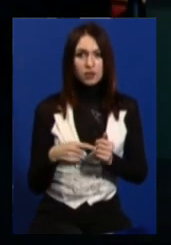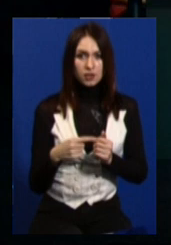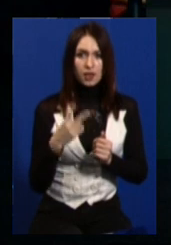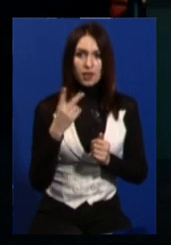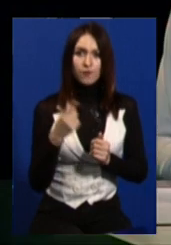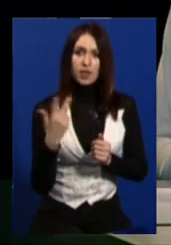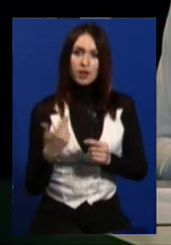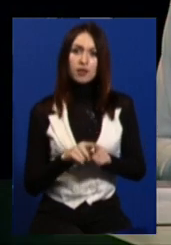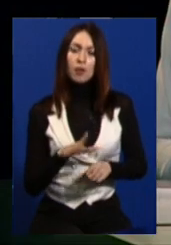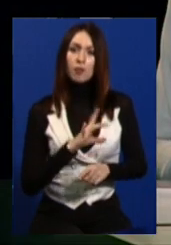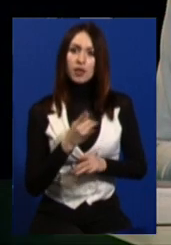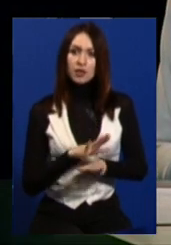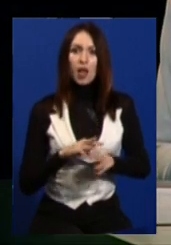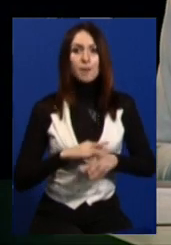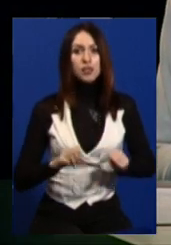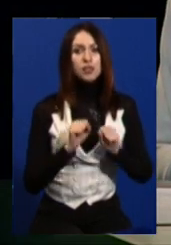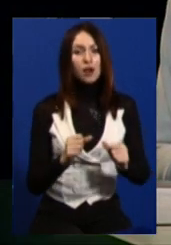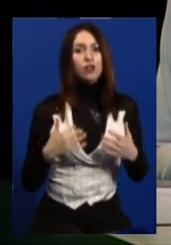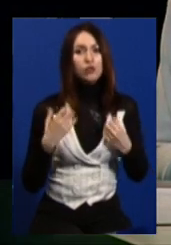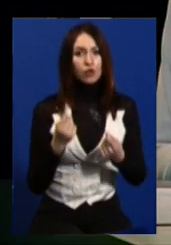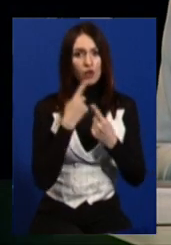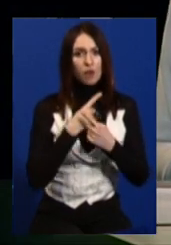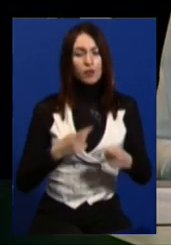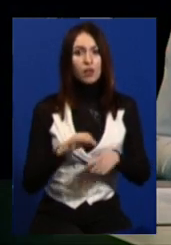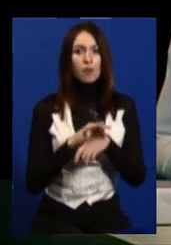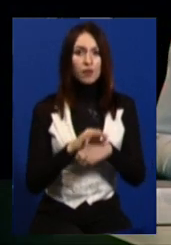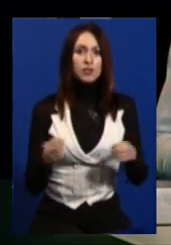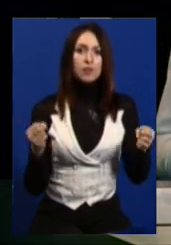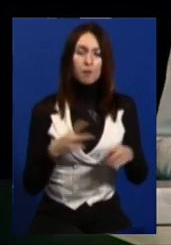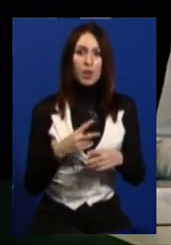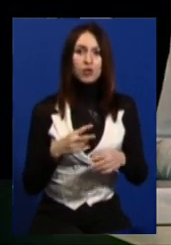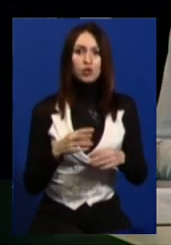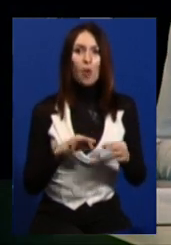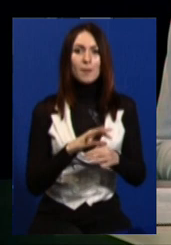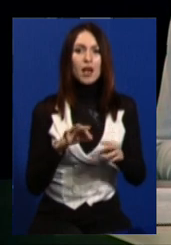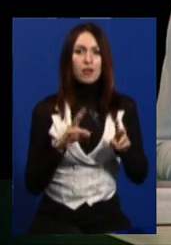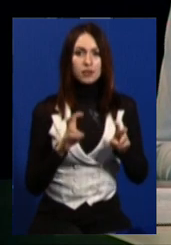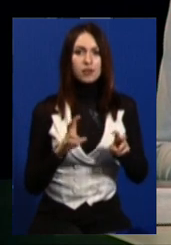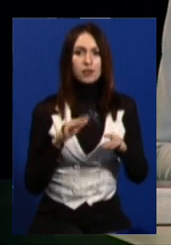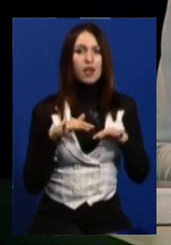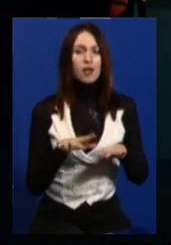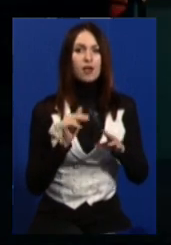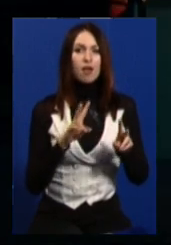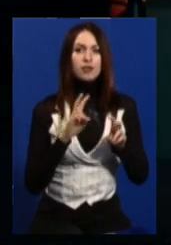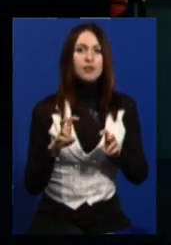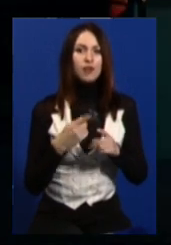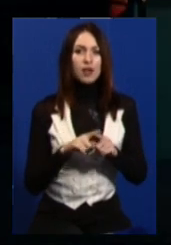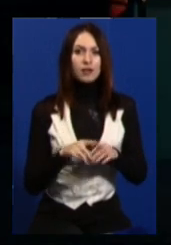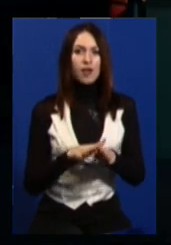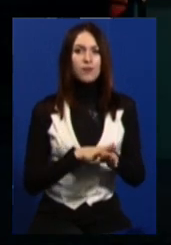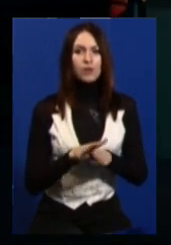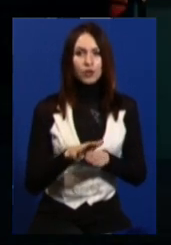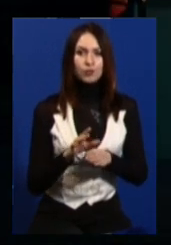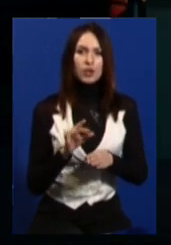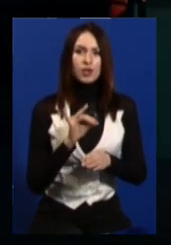були діти, Міністерство охорони здоров'я оголосило проведення спецоперації, як це назвала виконувачка обов'язків міністерки охорони здоров'я